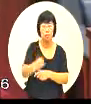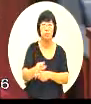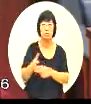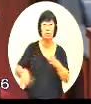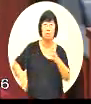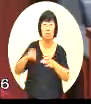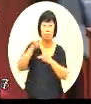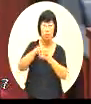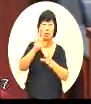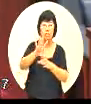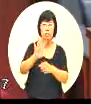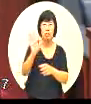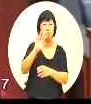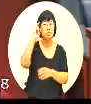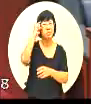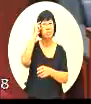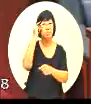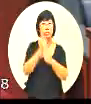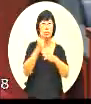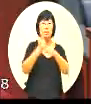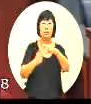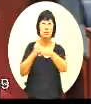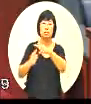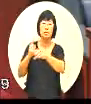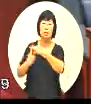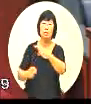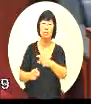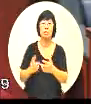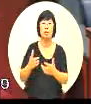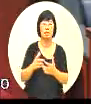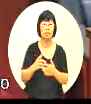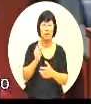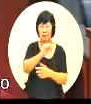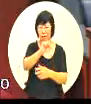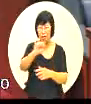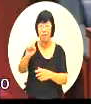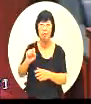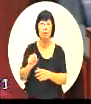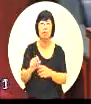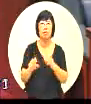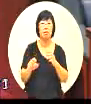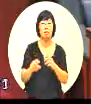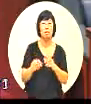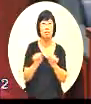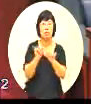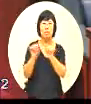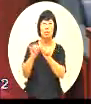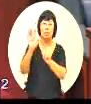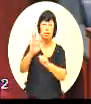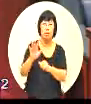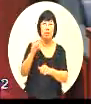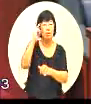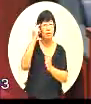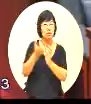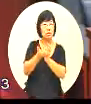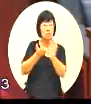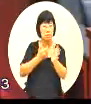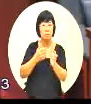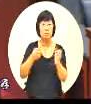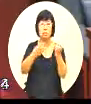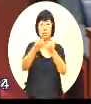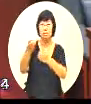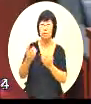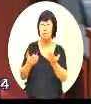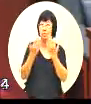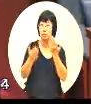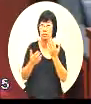下去做到一半，哎，没晒，嘿，没晒，那这样对企业也是伤害，这样也不对。那我觉得应该是事先讨论清楚，能做不